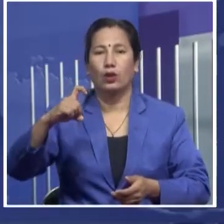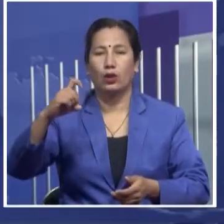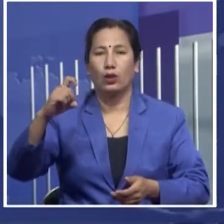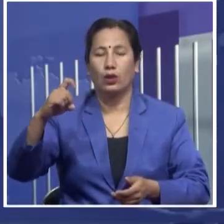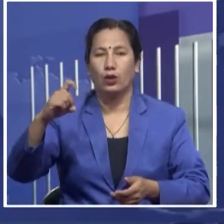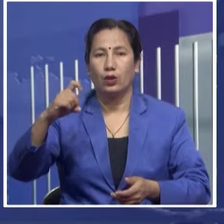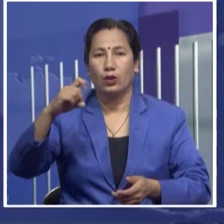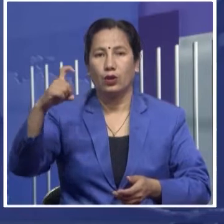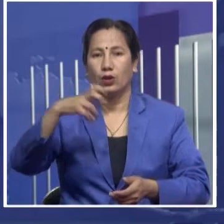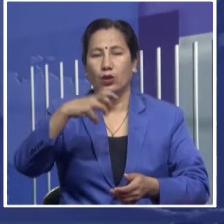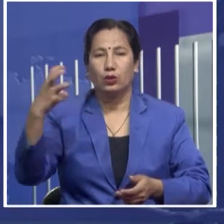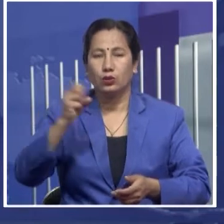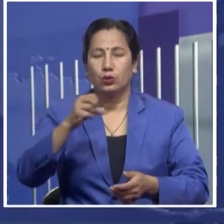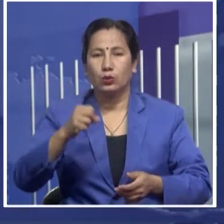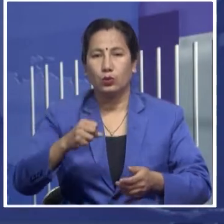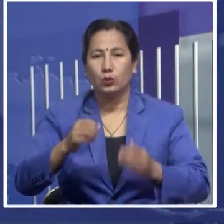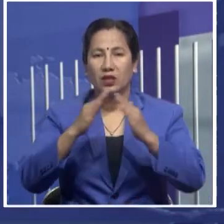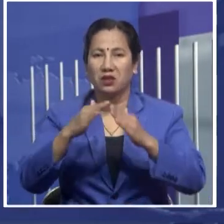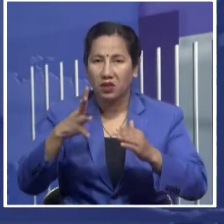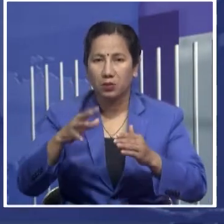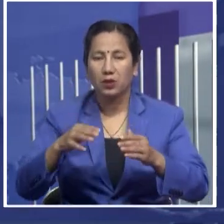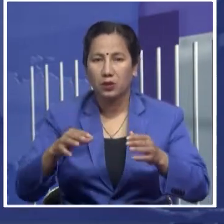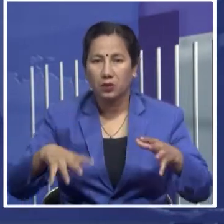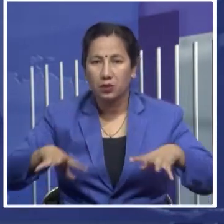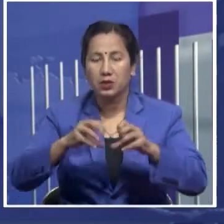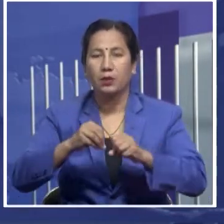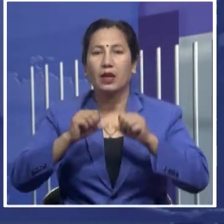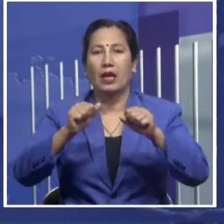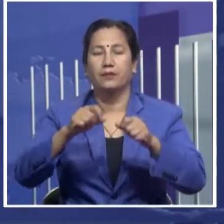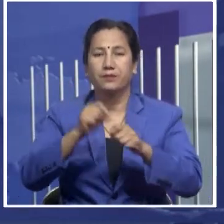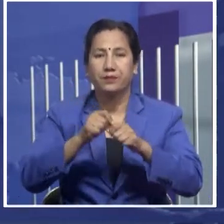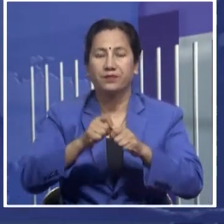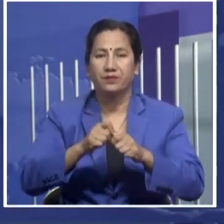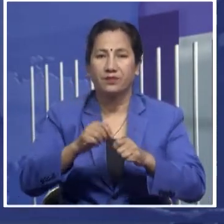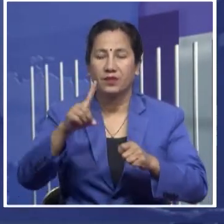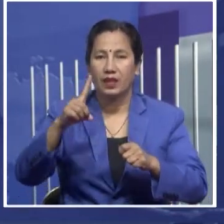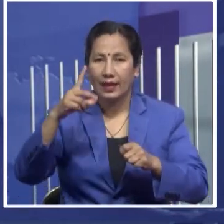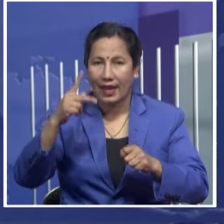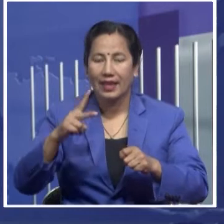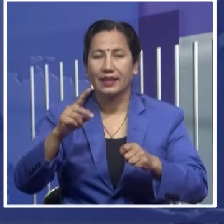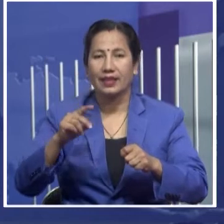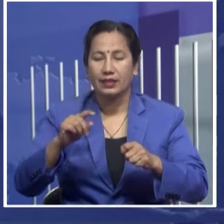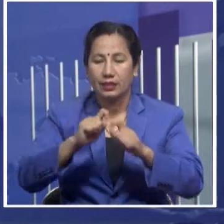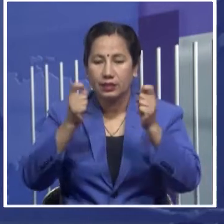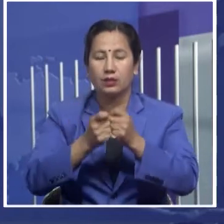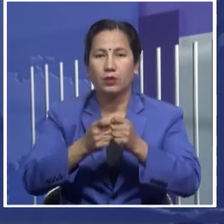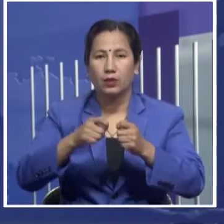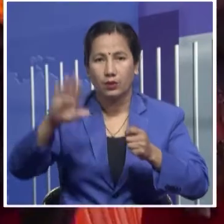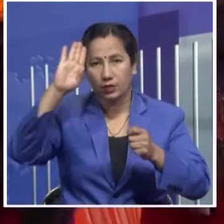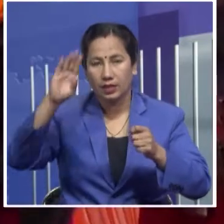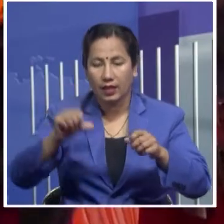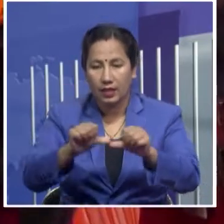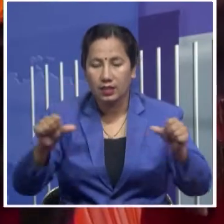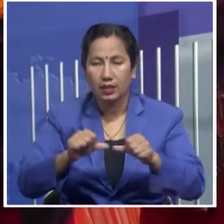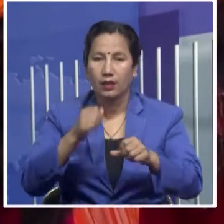घरवास नभएका र भूमिहीन विपन्न परिवारका लागि सामूहिक आवास निर्माण गरेको छ। 1.5 बिघा क्षेत्रफल रहेको सरकारी जग्गामा व्यवस्थित आवास